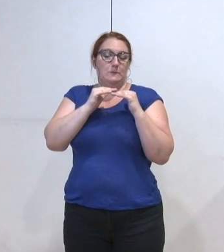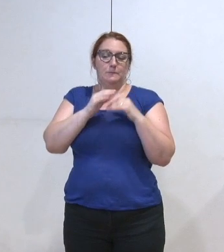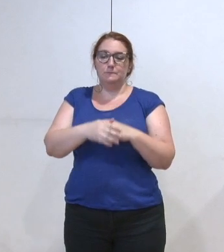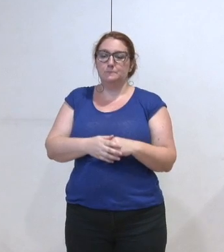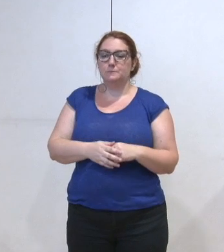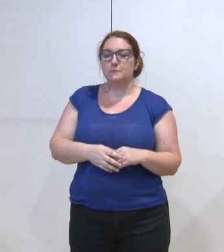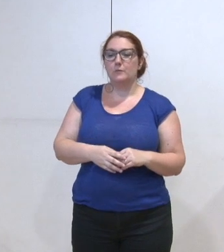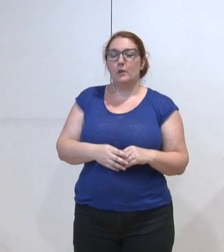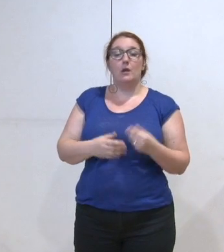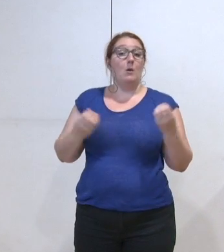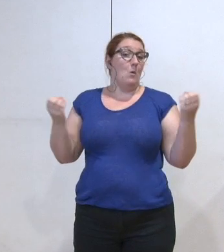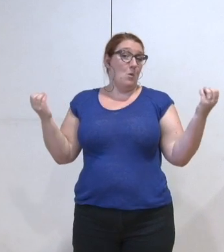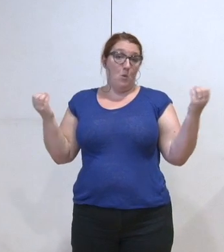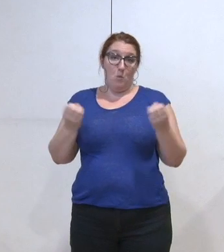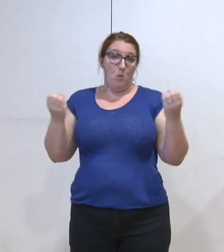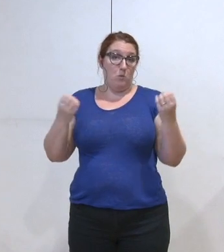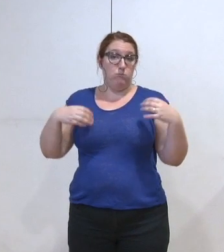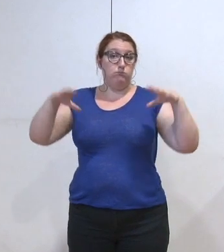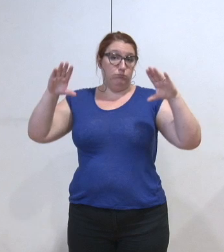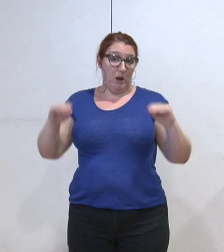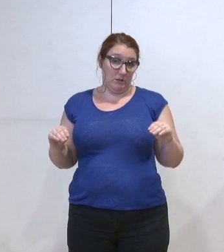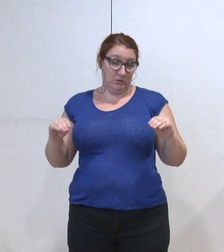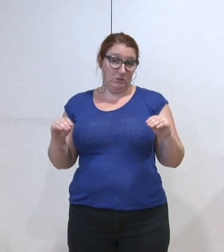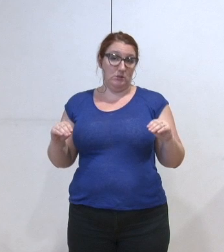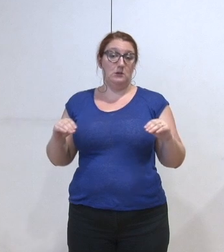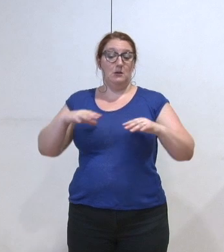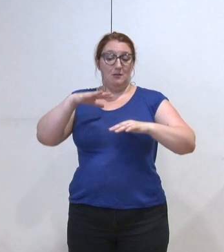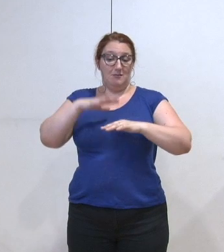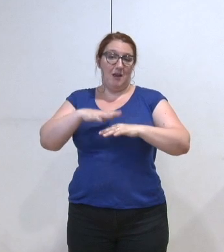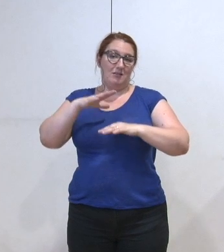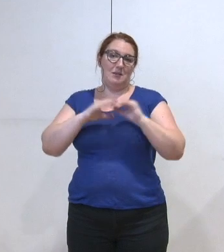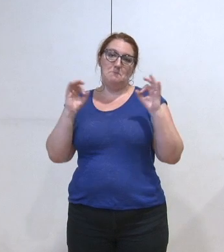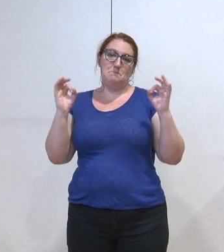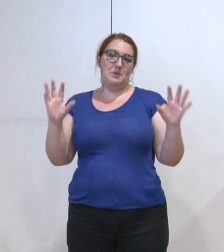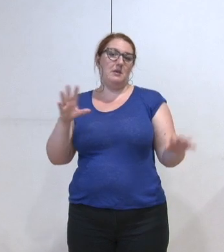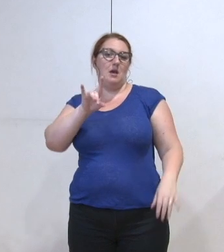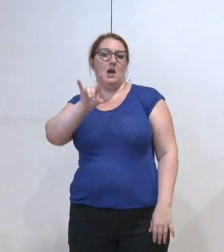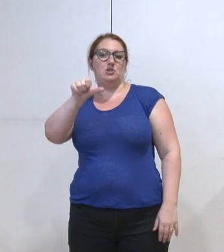surreprésentation de ces familles dans les quartiers d'habitat social